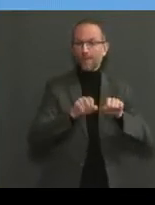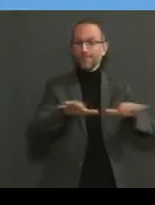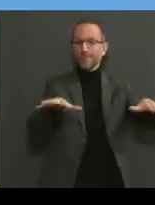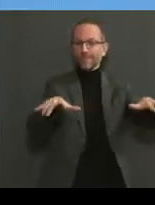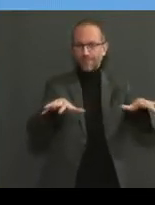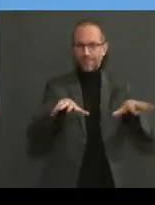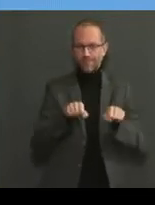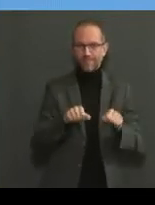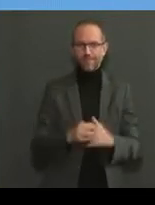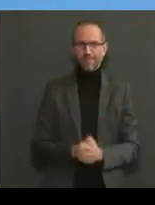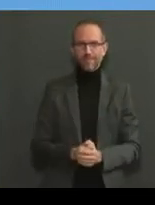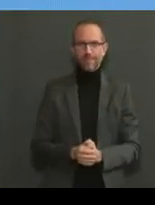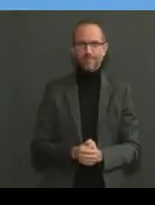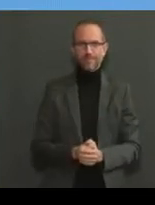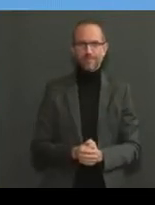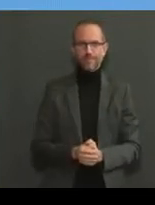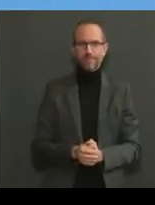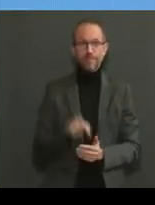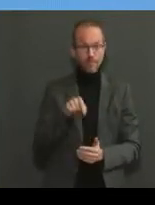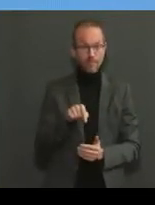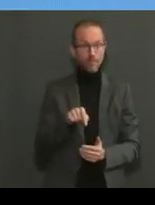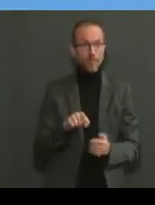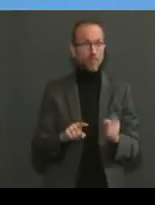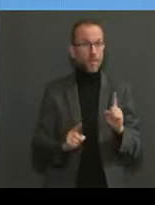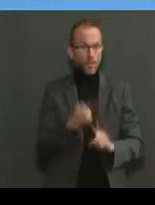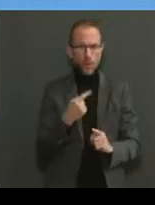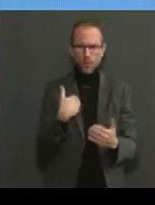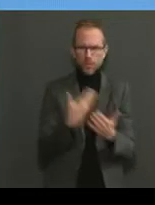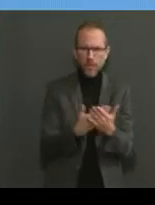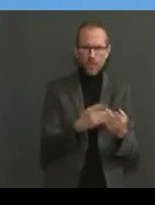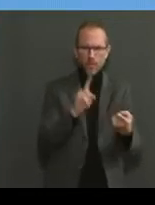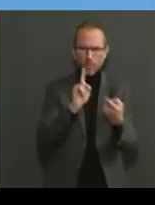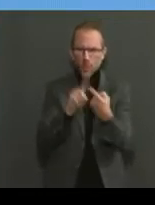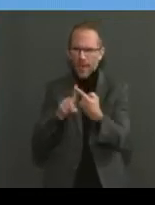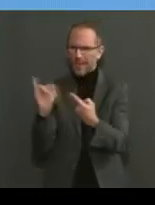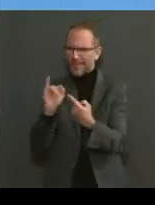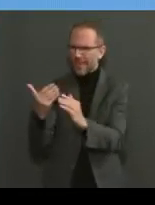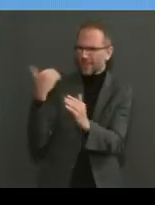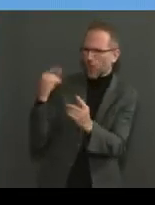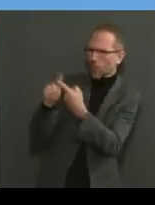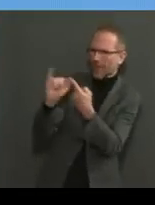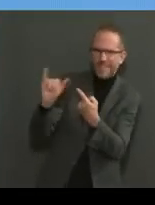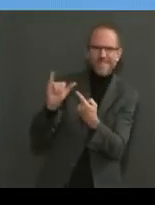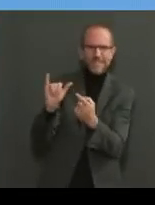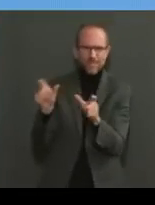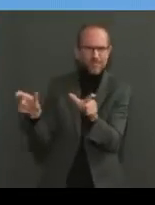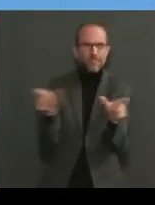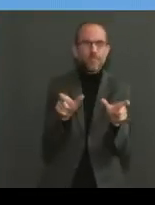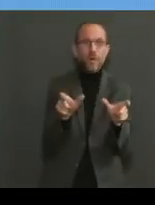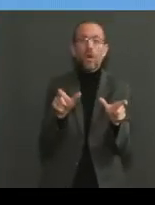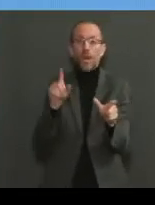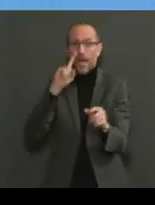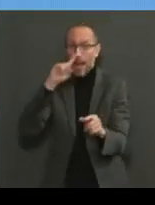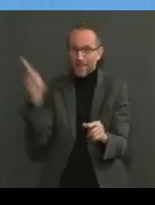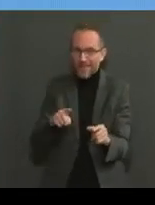Covid-19. Un bon suivi de contact doit être rapide, complet et correct. C'est